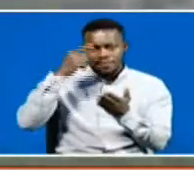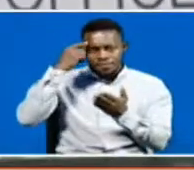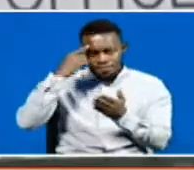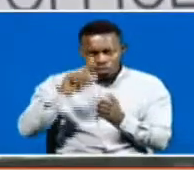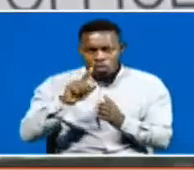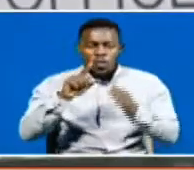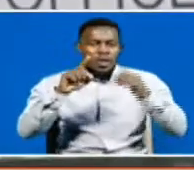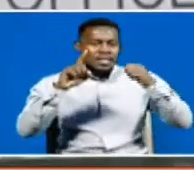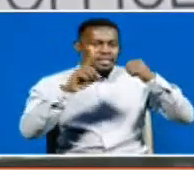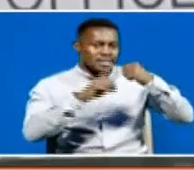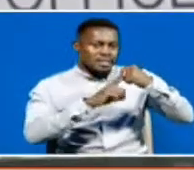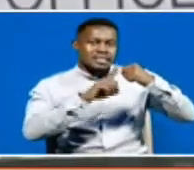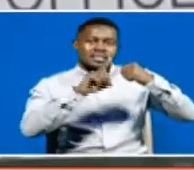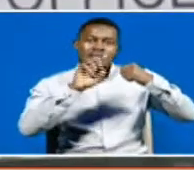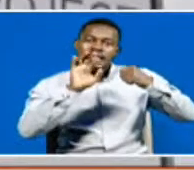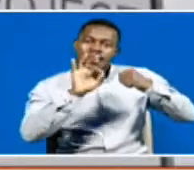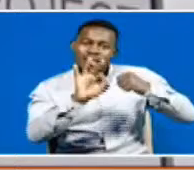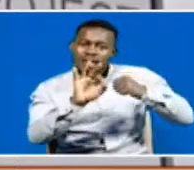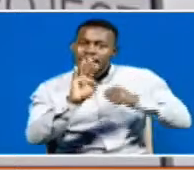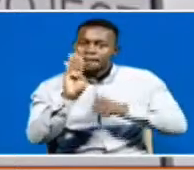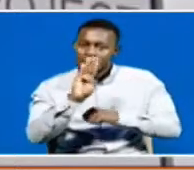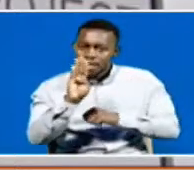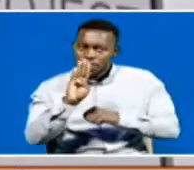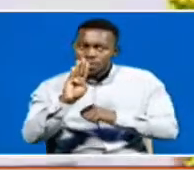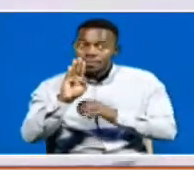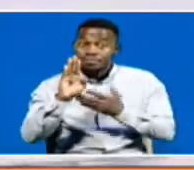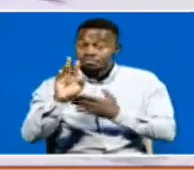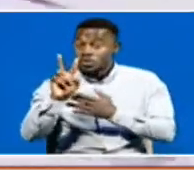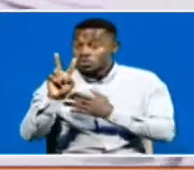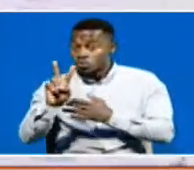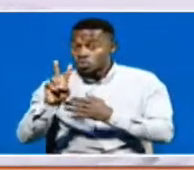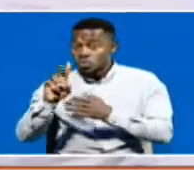bilioni 63 wa mabwawa ya Aror na Kimwarer,